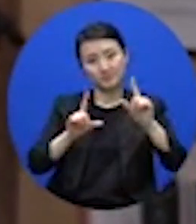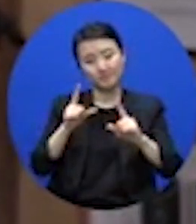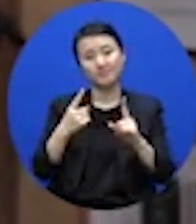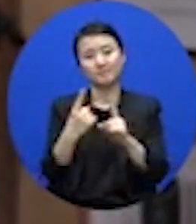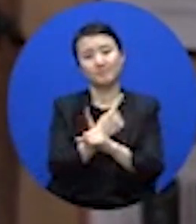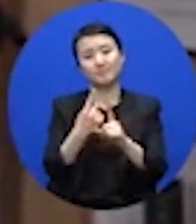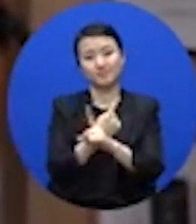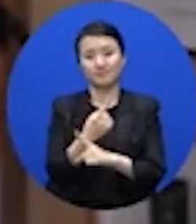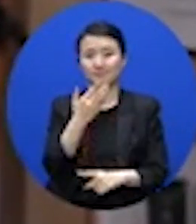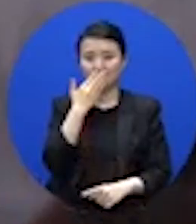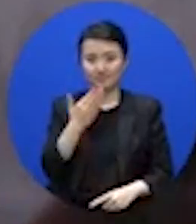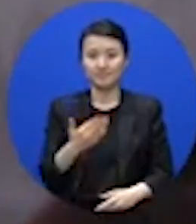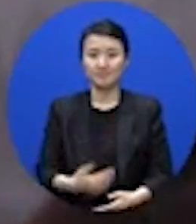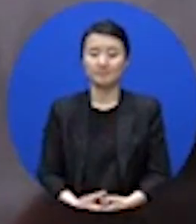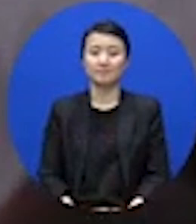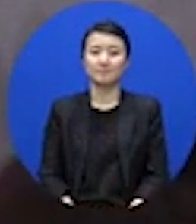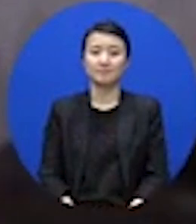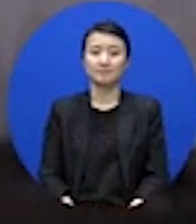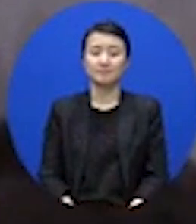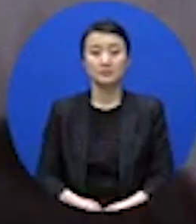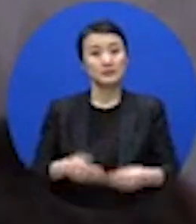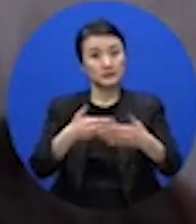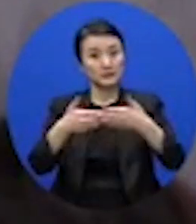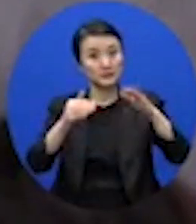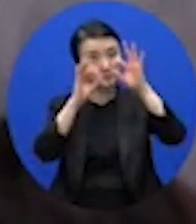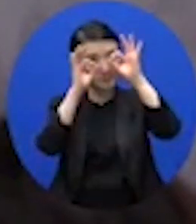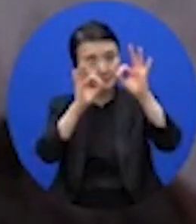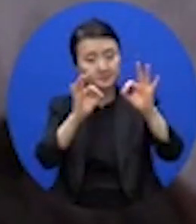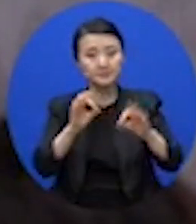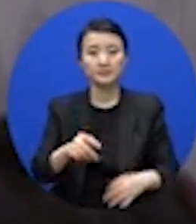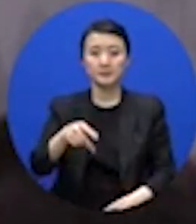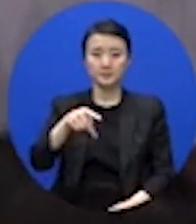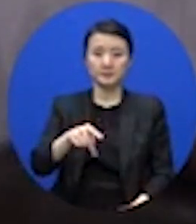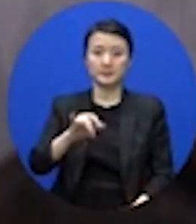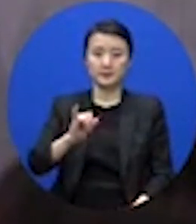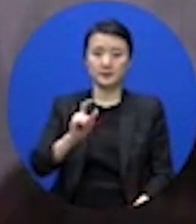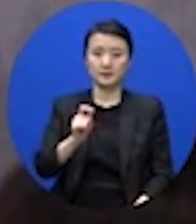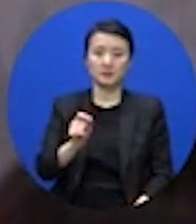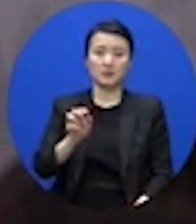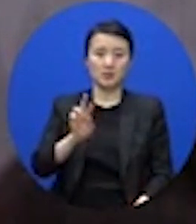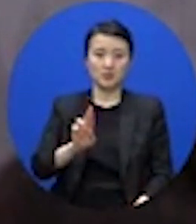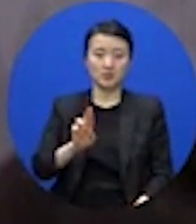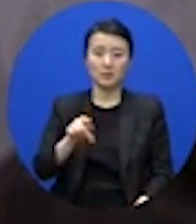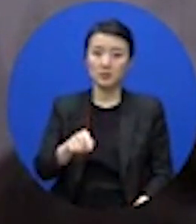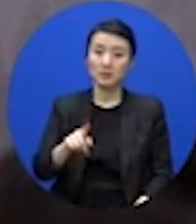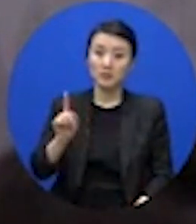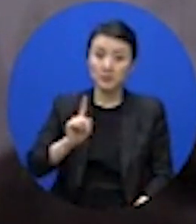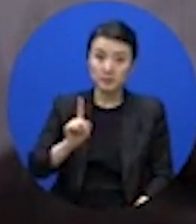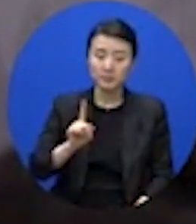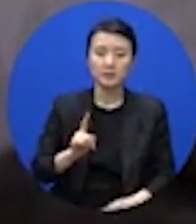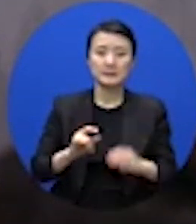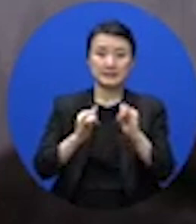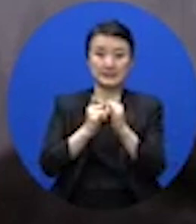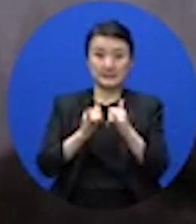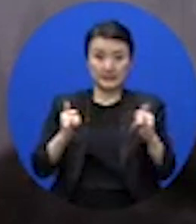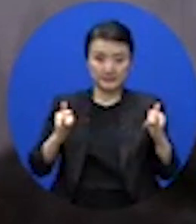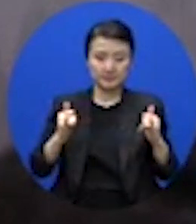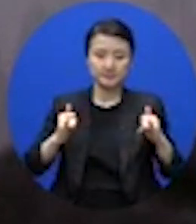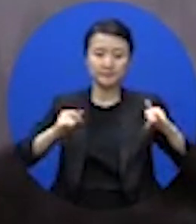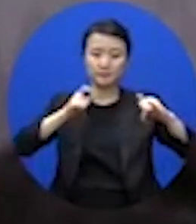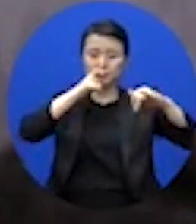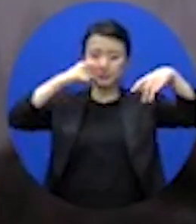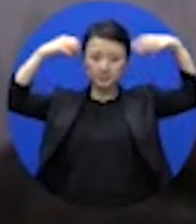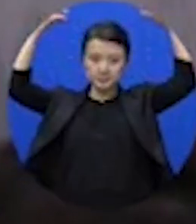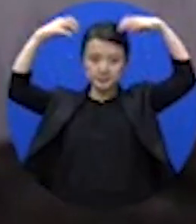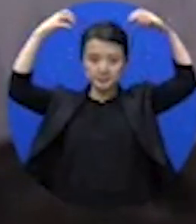치료를 하고 있죠. 자, 여기 보시면 PIPR이라고 네, Person in the Rain이라고 비 오는데